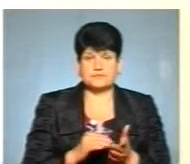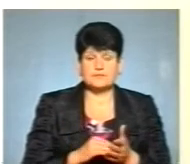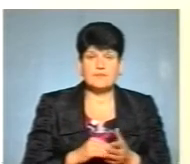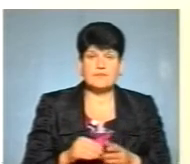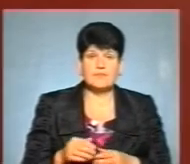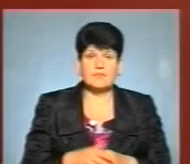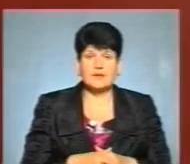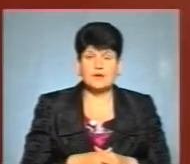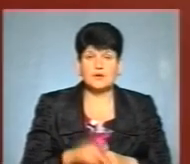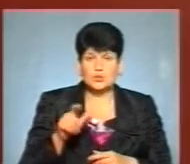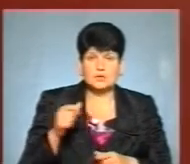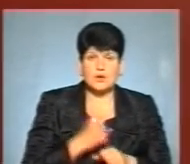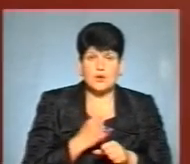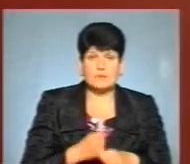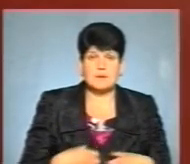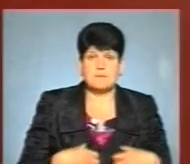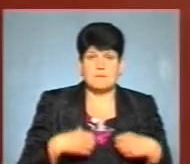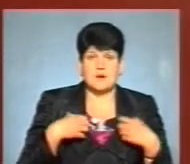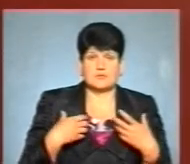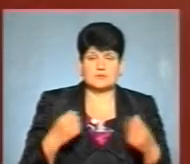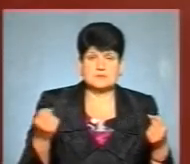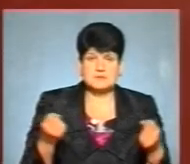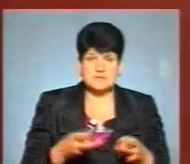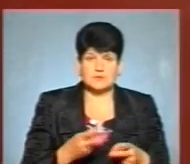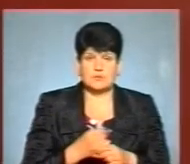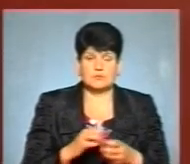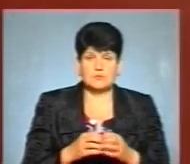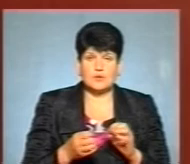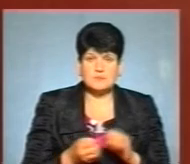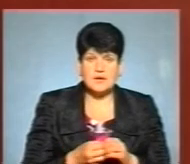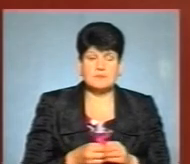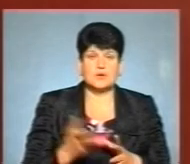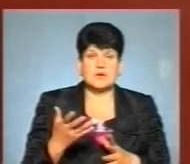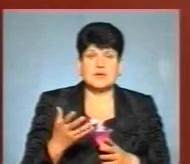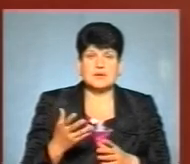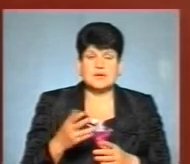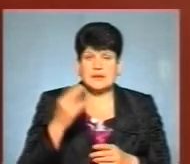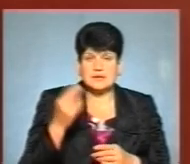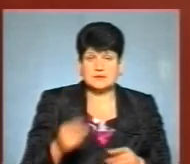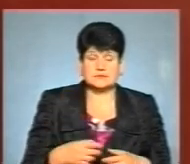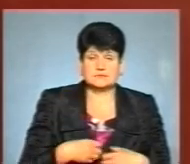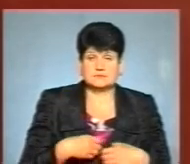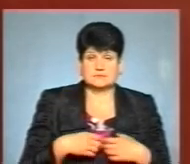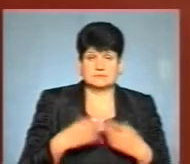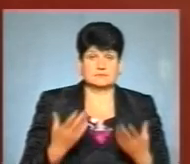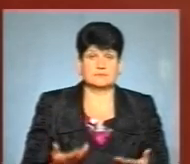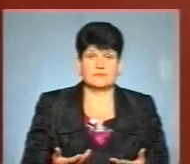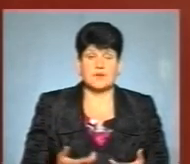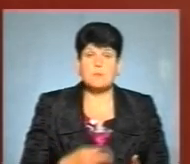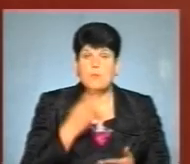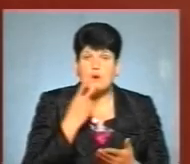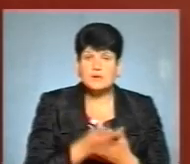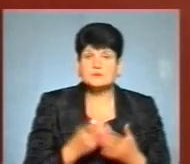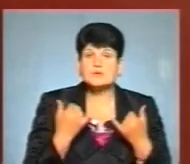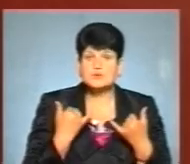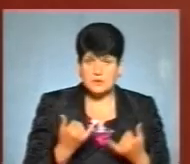і паніку роблять. Люди спеціально нагнітають, і картинки такі жахливі ставлять, а в реальності немає. От показували сьогодні, ми